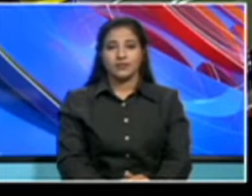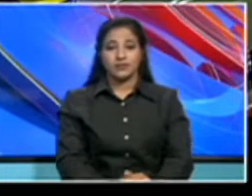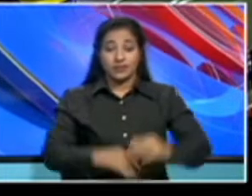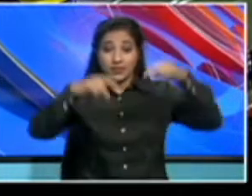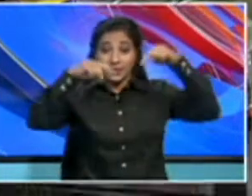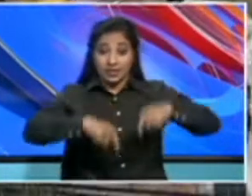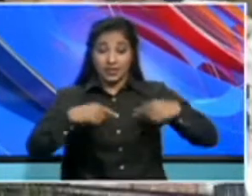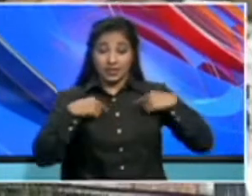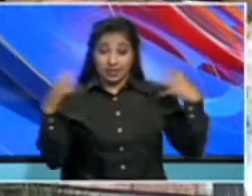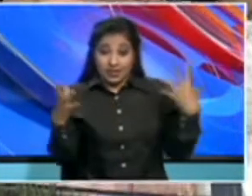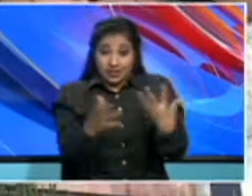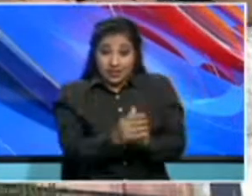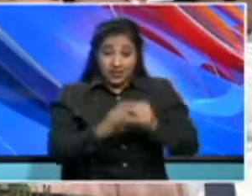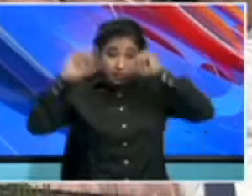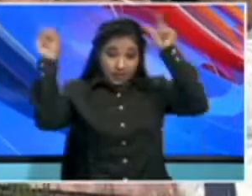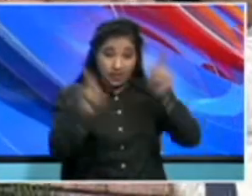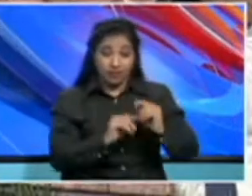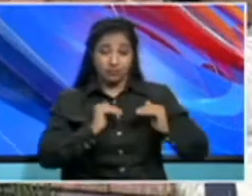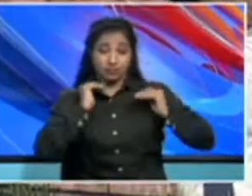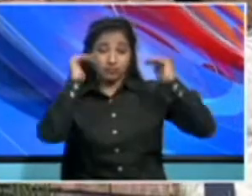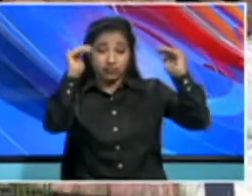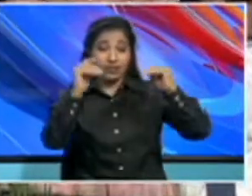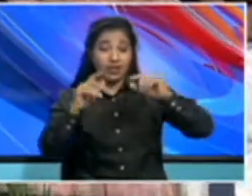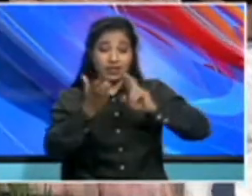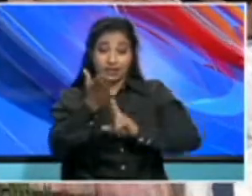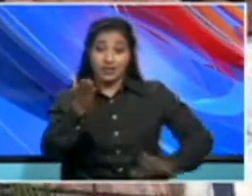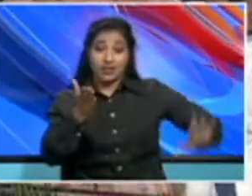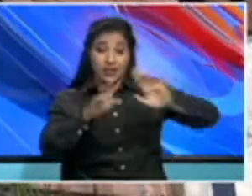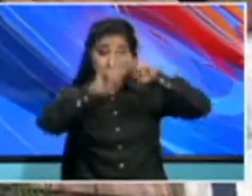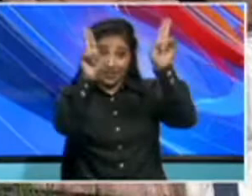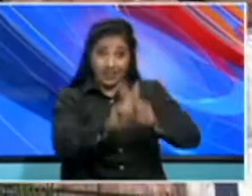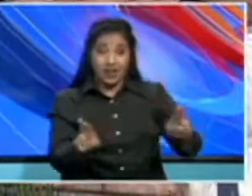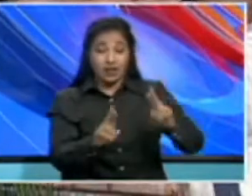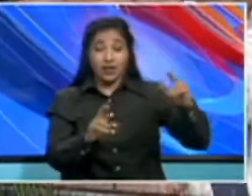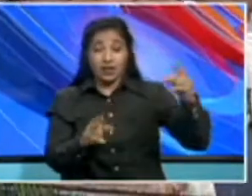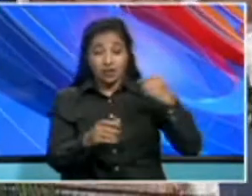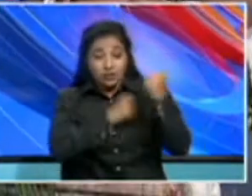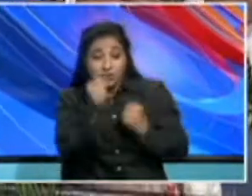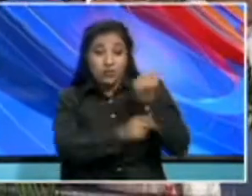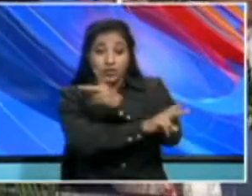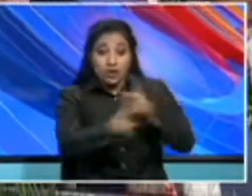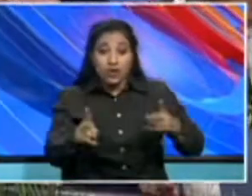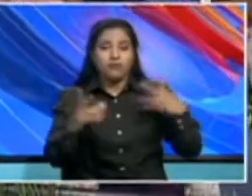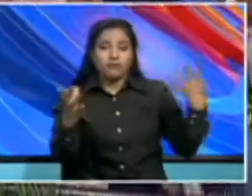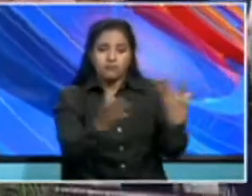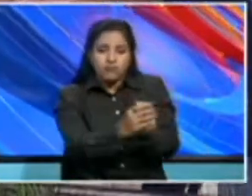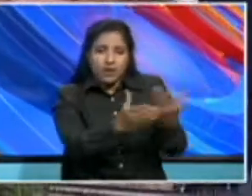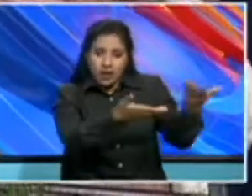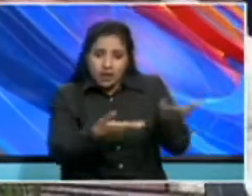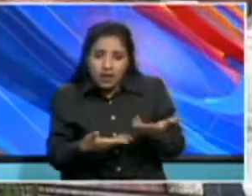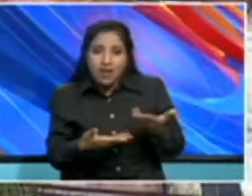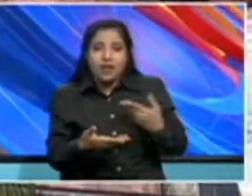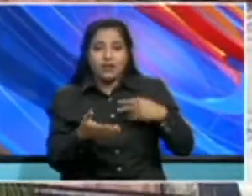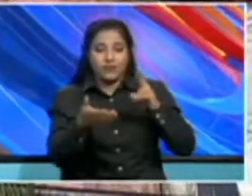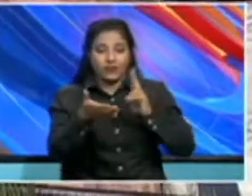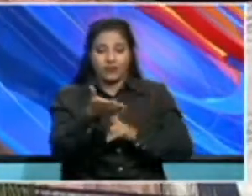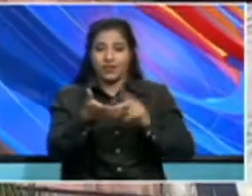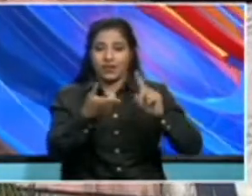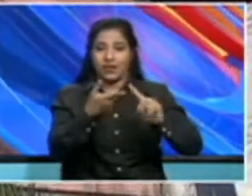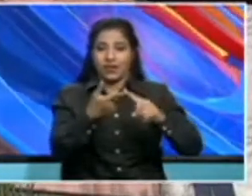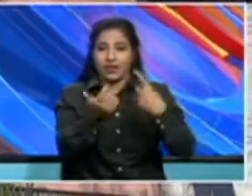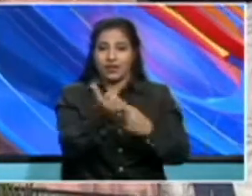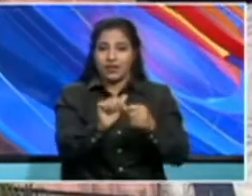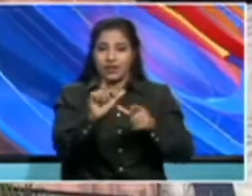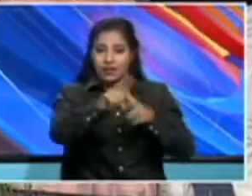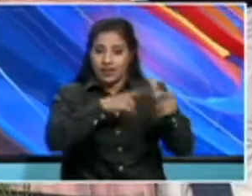आज हमारे साथ भारत के सर्वश्रेष्ठ इंटरनेशनल एथलीट्स मौजूद हैं। आइए जोश के साथ स्वागत करते हैं मिस्टर नीरज चोपड़ा, मिस